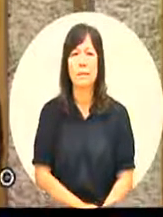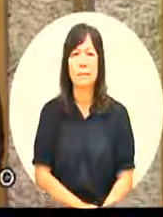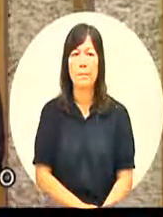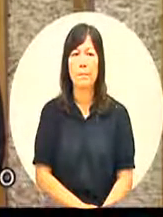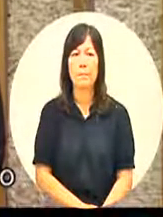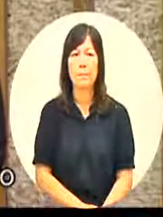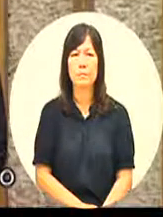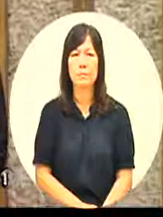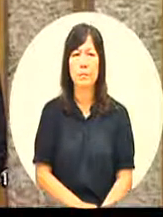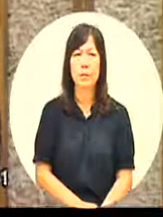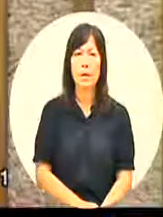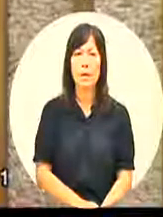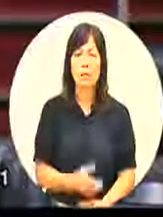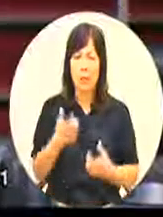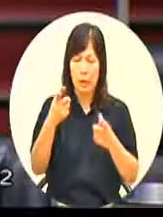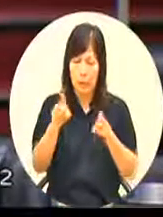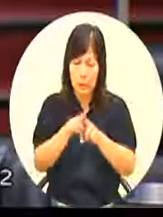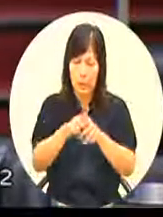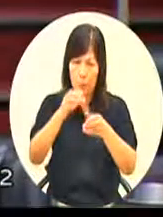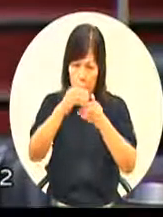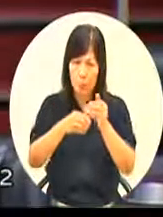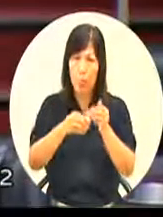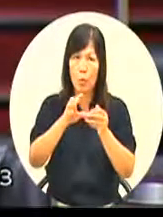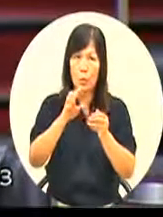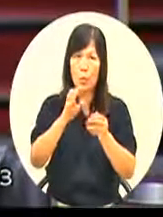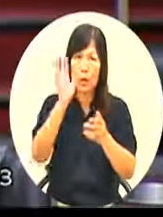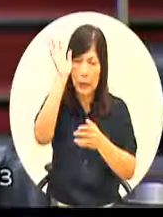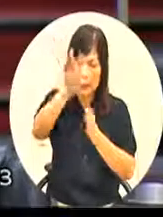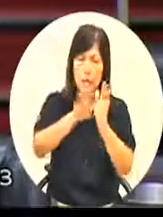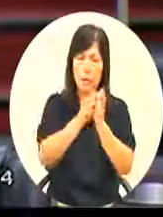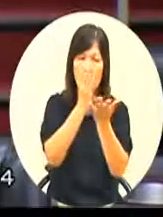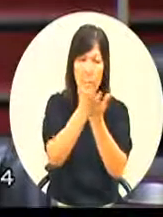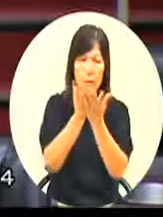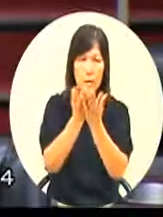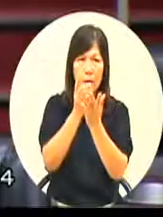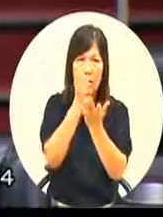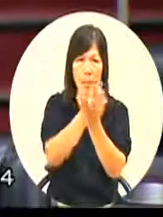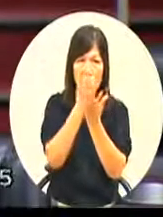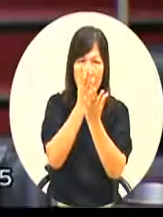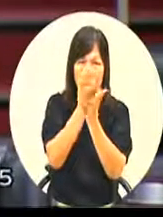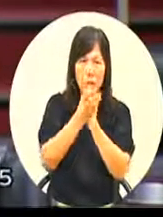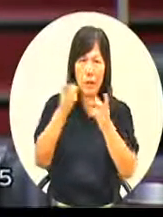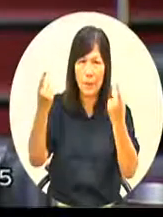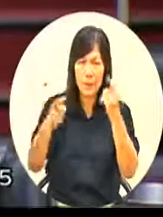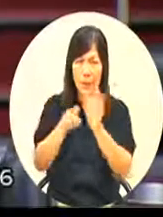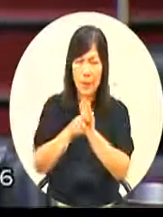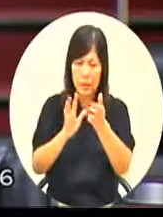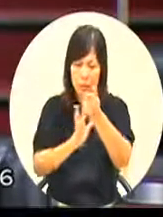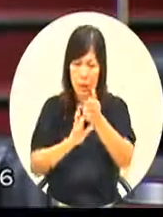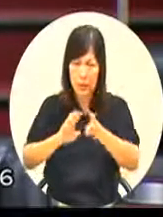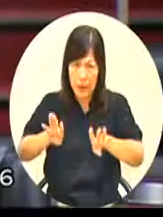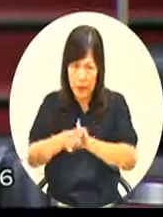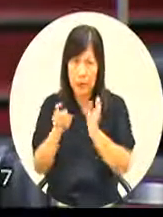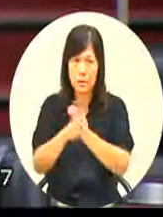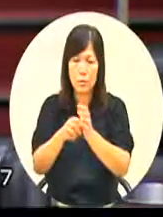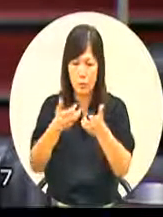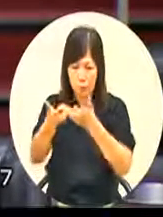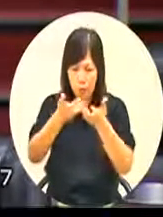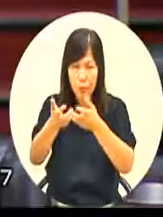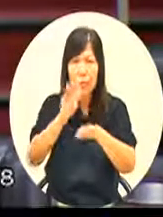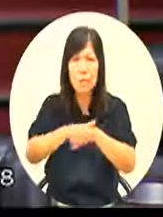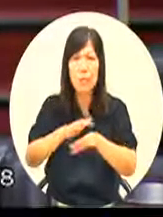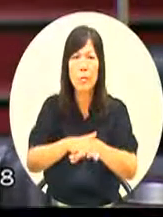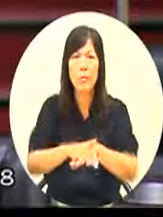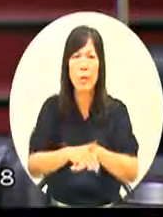所以原则上说，未来这个类比系统进入之后，它会有区别吗？就是说